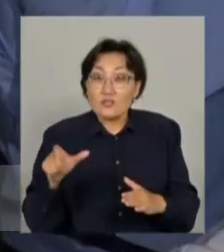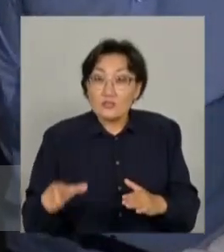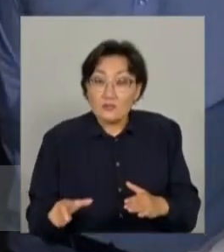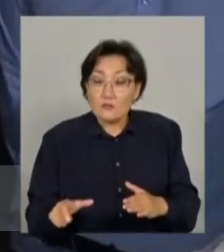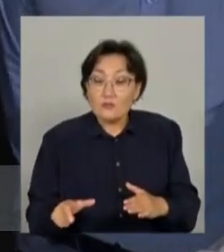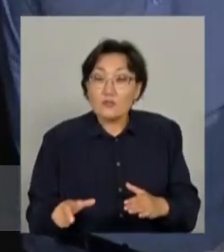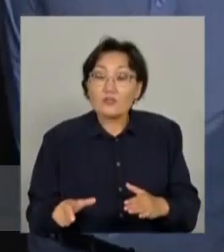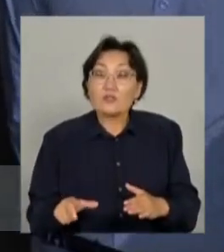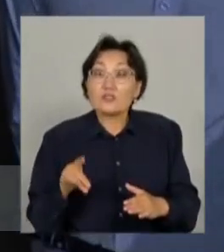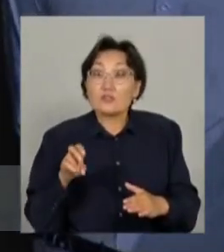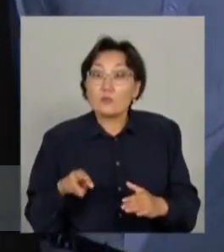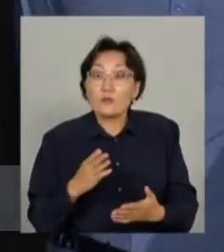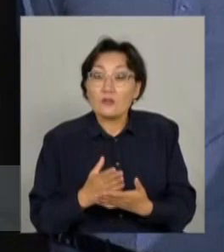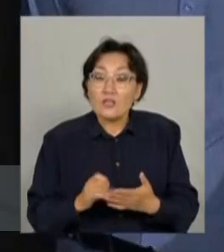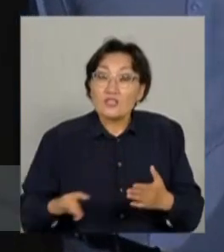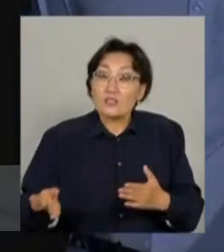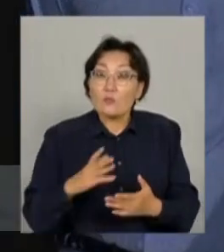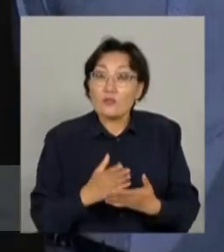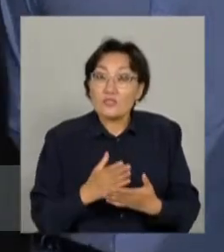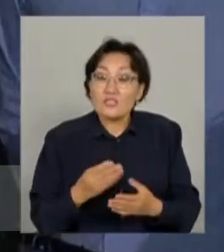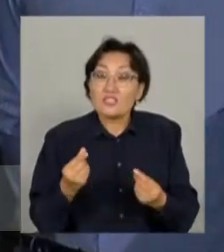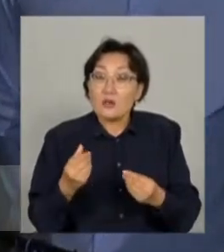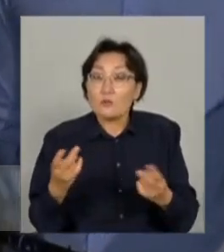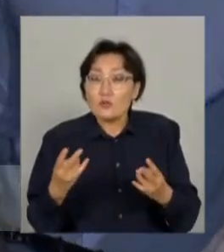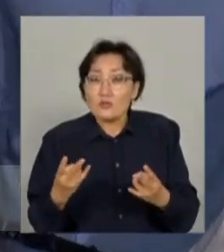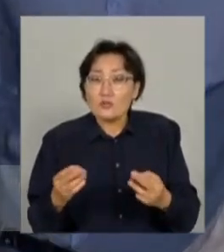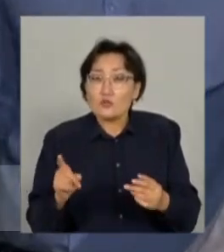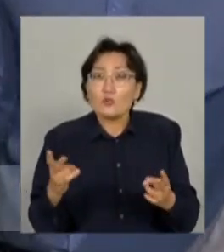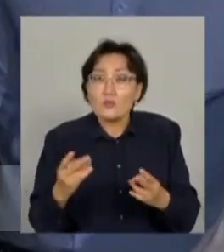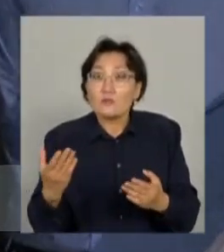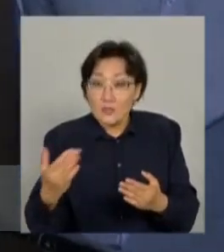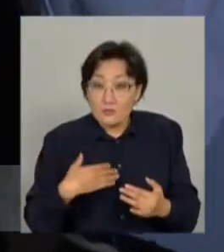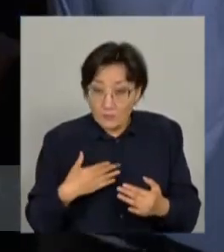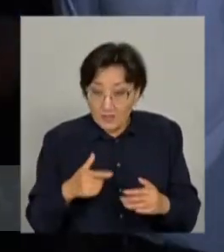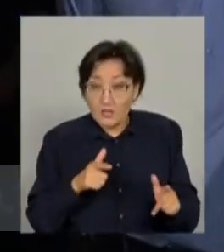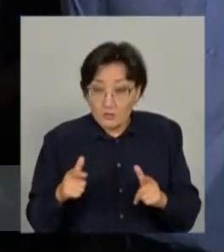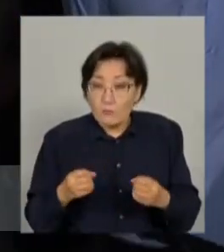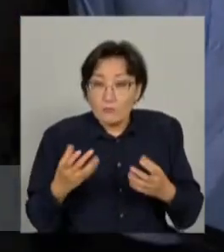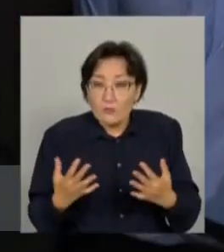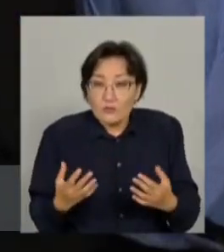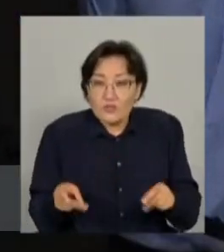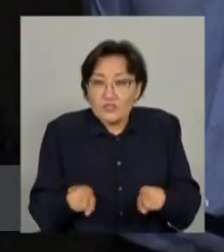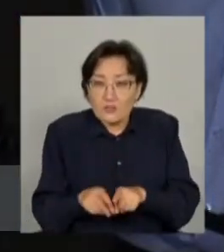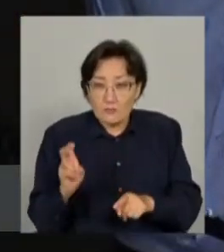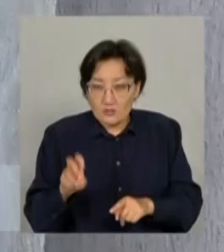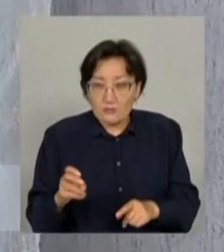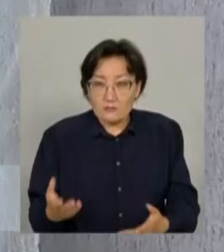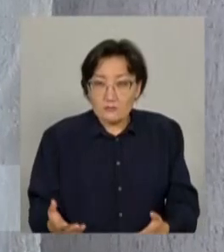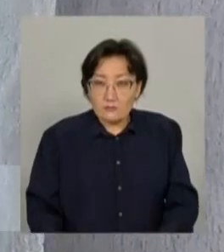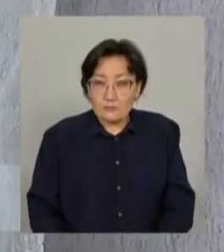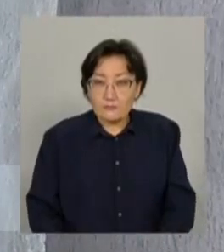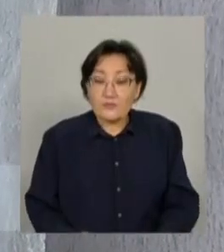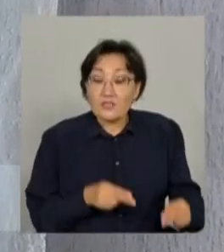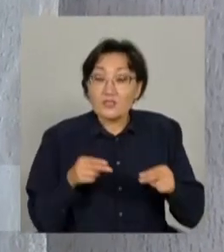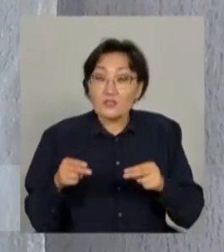с мажилиса есть, с республики там средства нужны или что, что нужно. Давайте, мы готовы, мы не просто так парадно сегодня приехали.